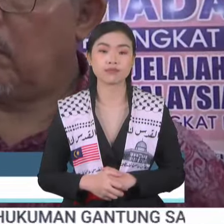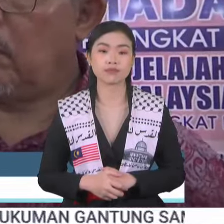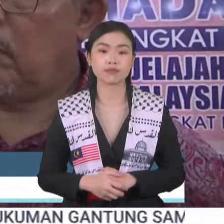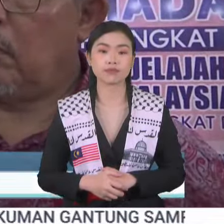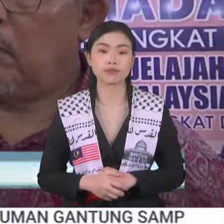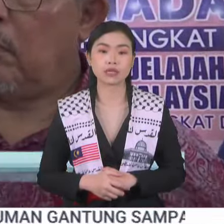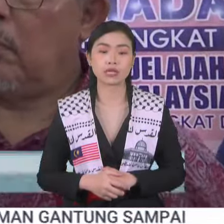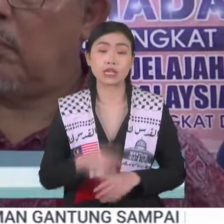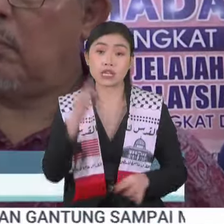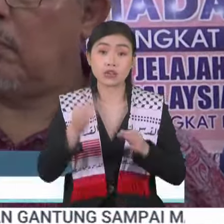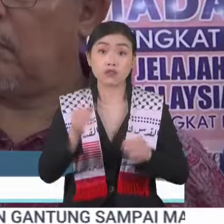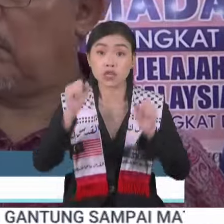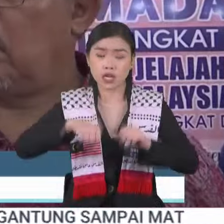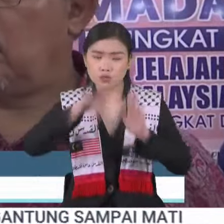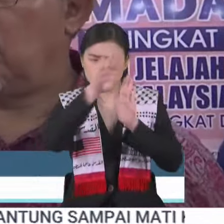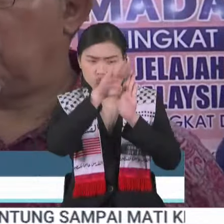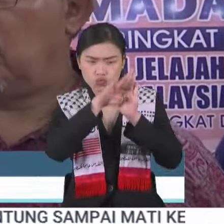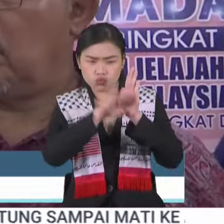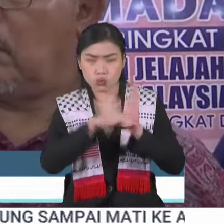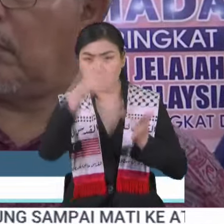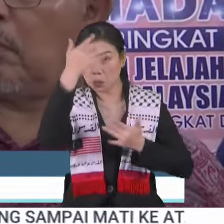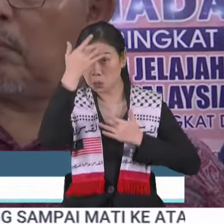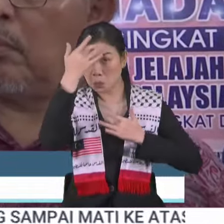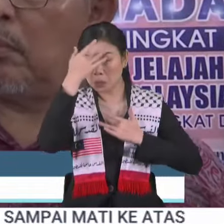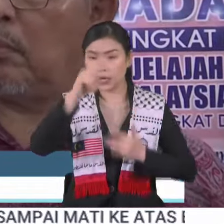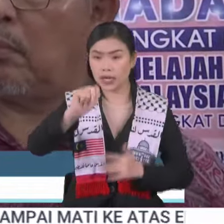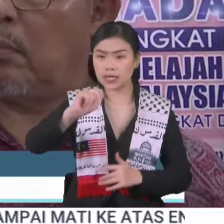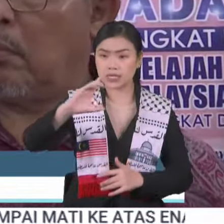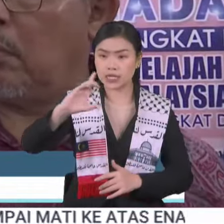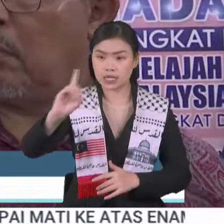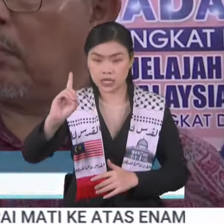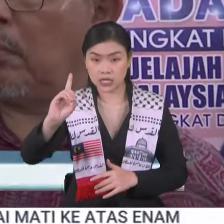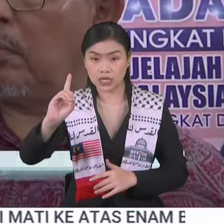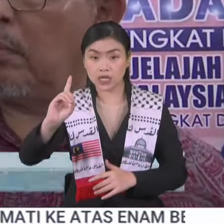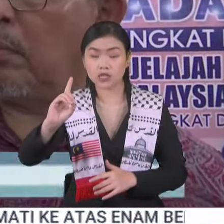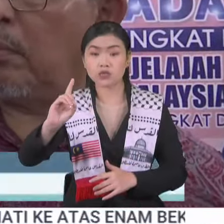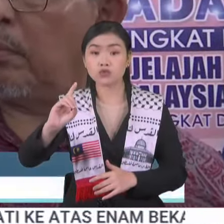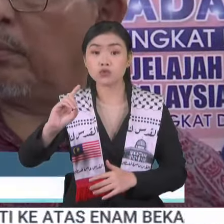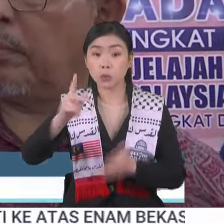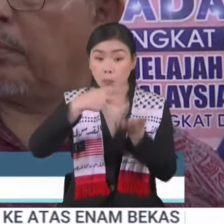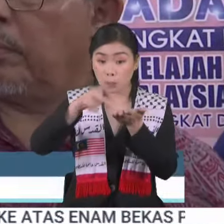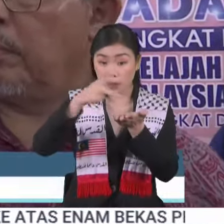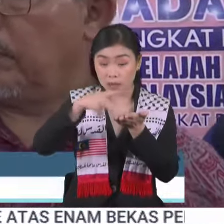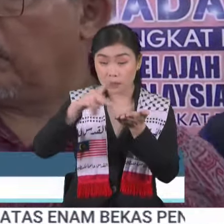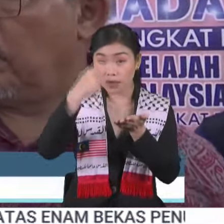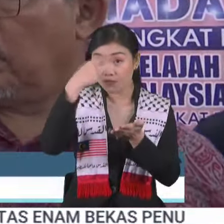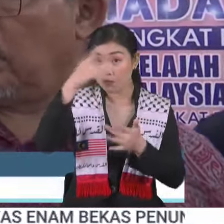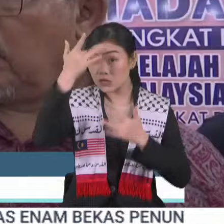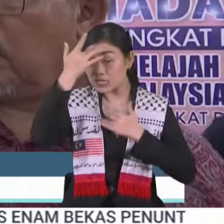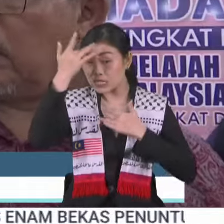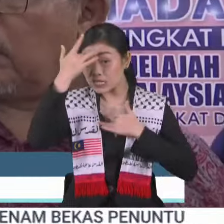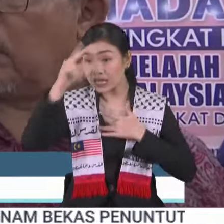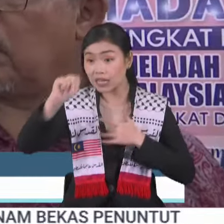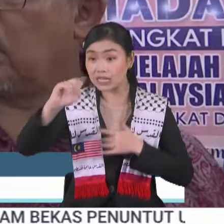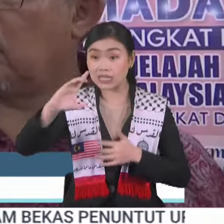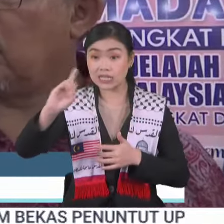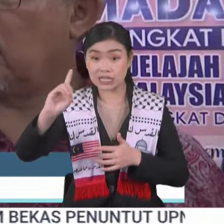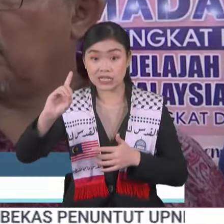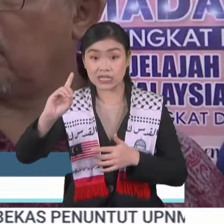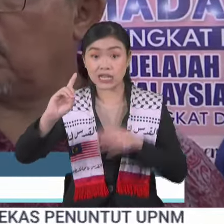bila kita dapat turunkan ini sebenarnya rawatan saya sebutkan tadi tahun